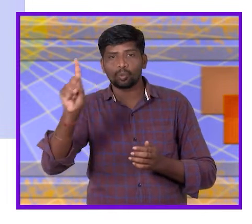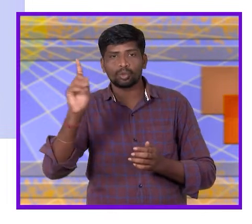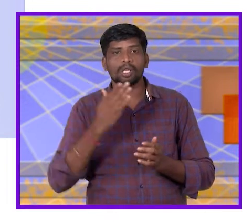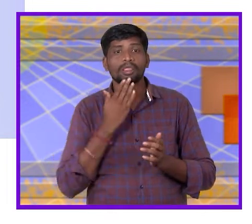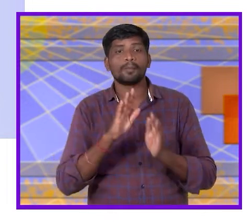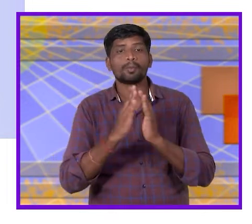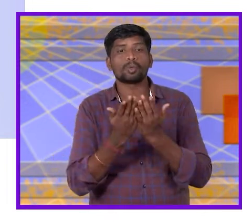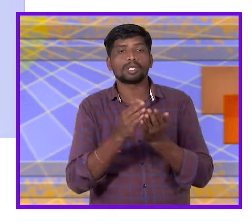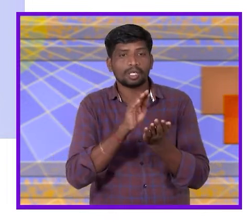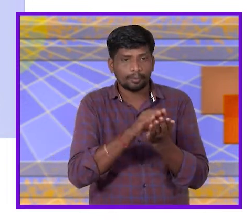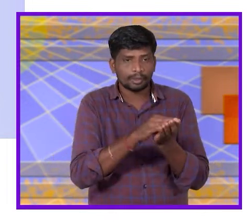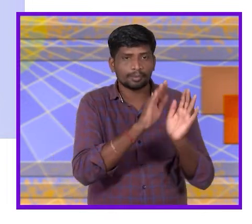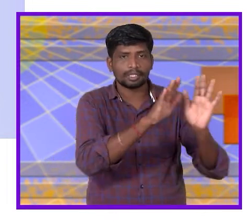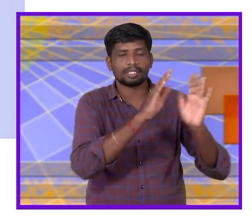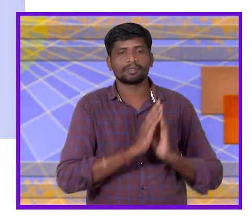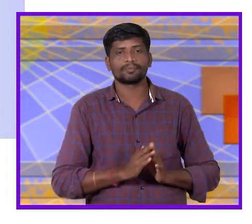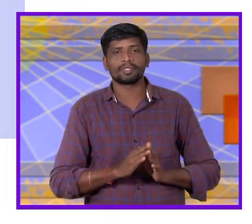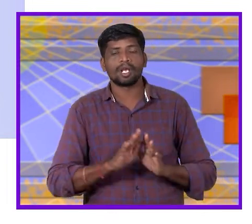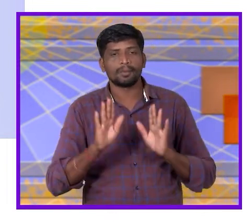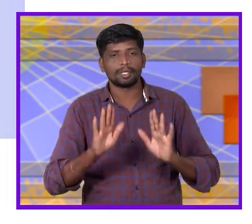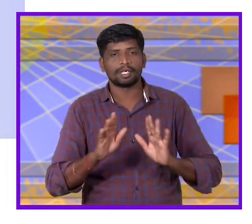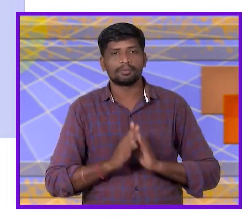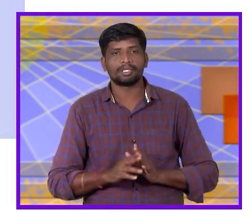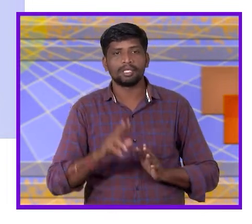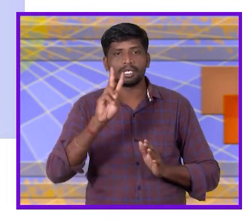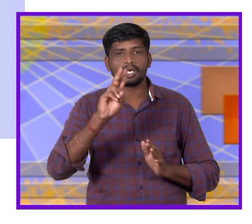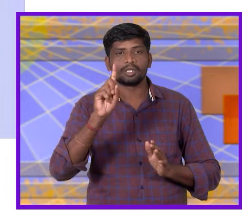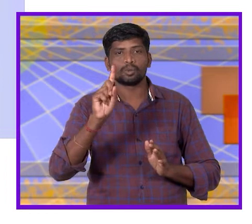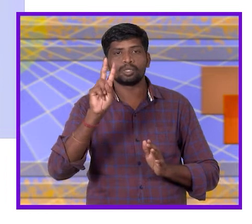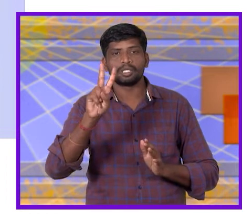2941 தமிழ் நூல்கள் இங்கே இருக்குது. அது மட்டுமல்ல,